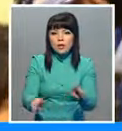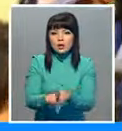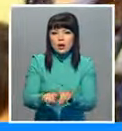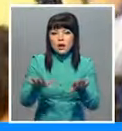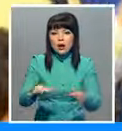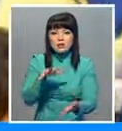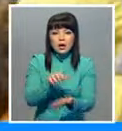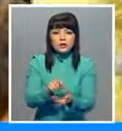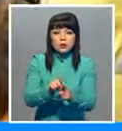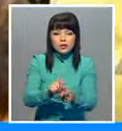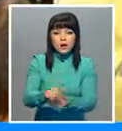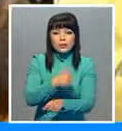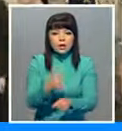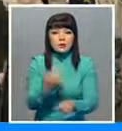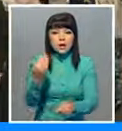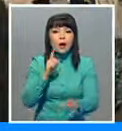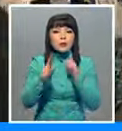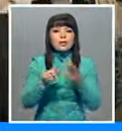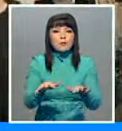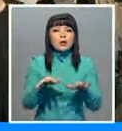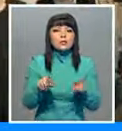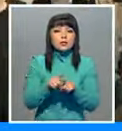министрлердің орнынан кетуі биліктегі коалицияның